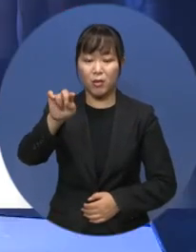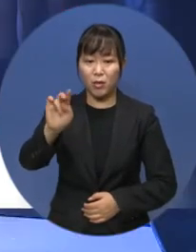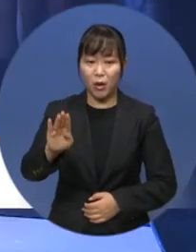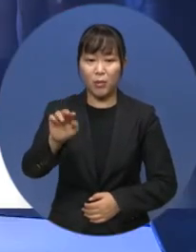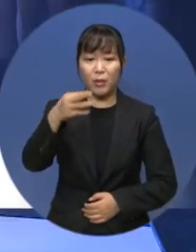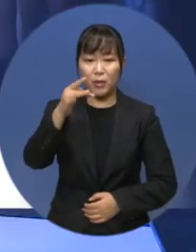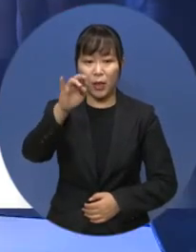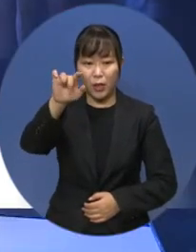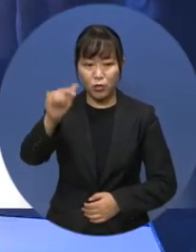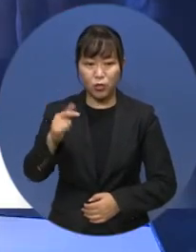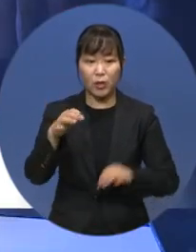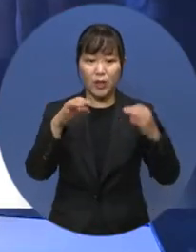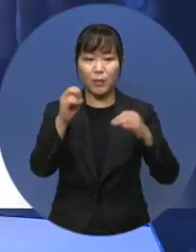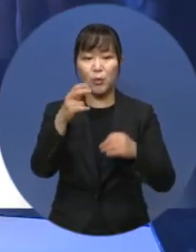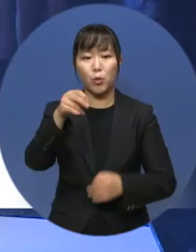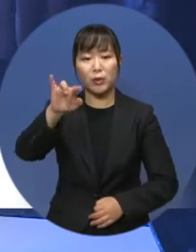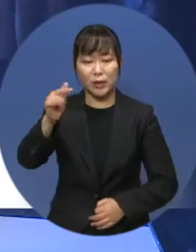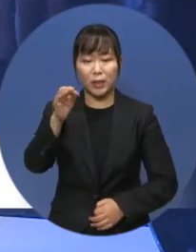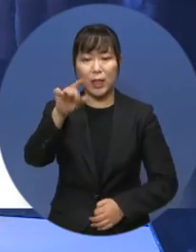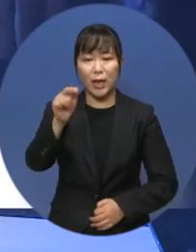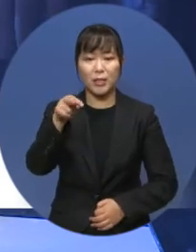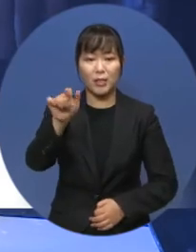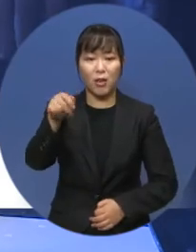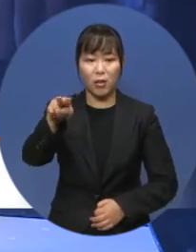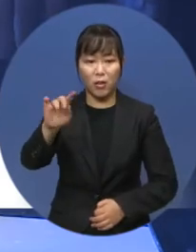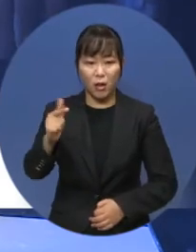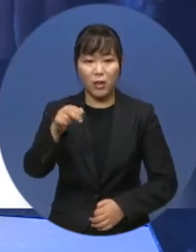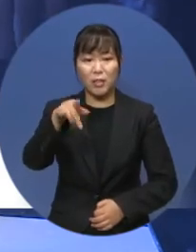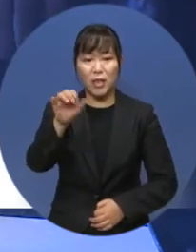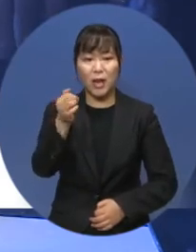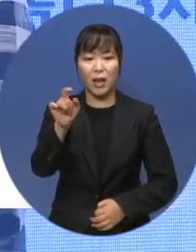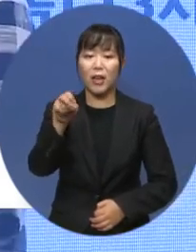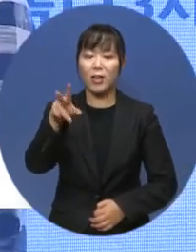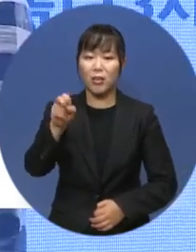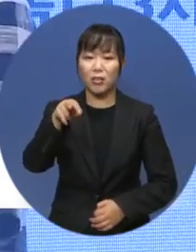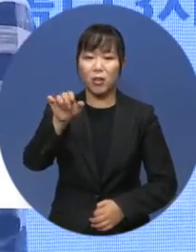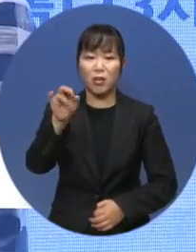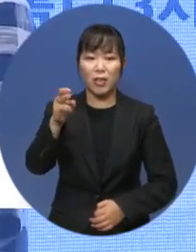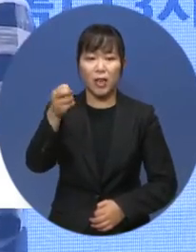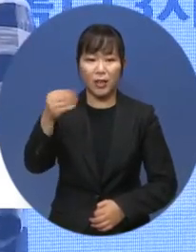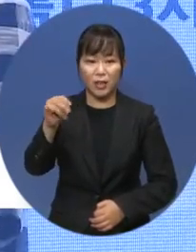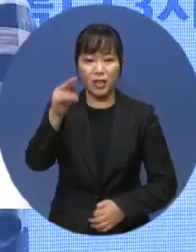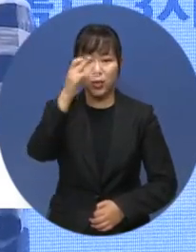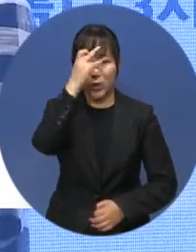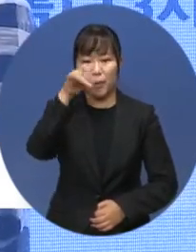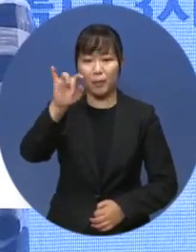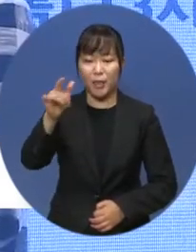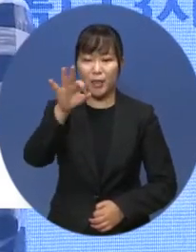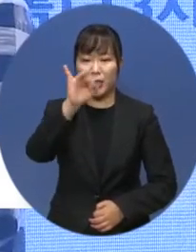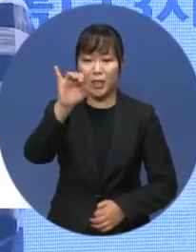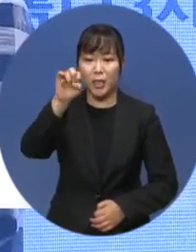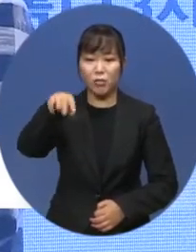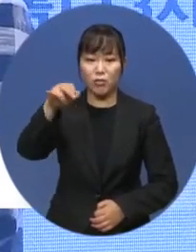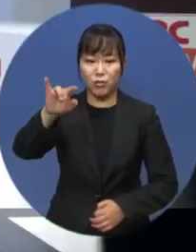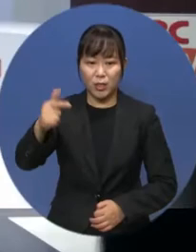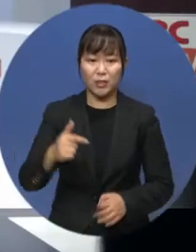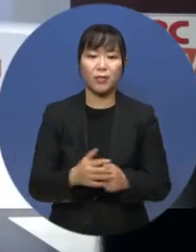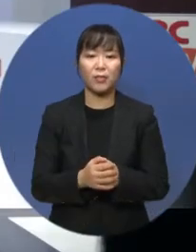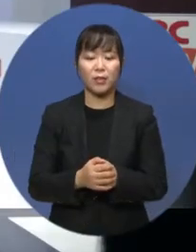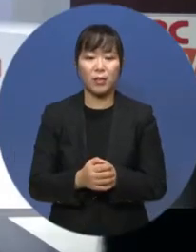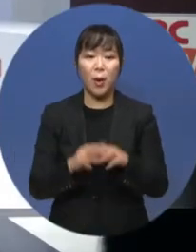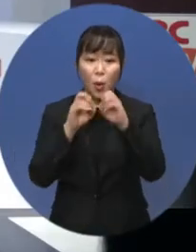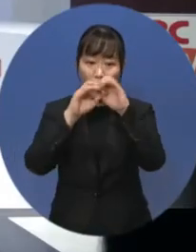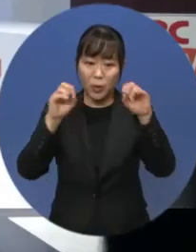태준, 김용진, 안서현, 장하영, 서예리, 최민, 이유진입니다. 앞으로